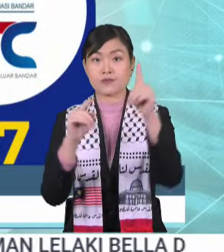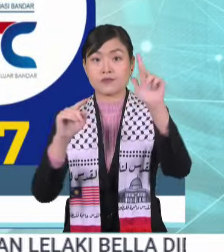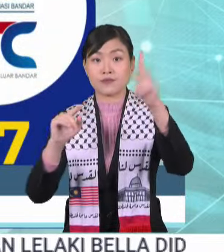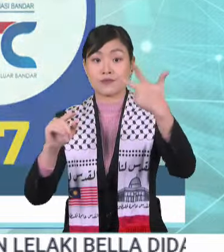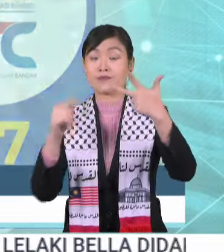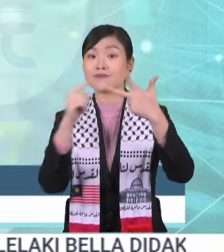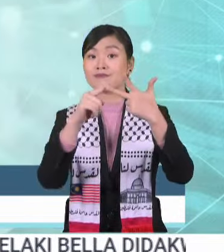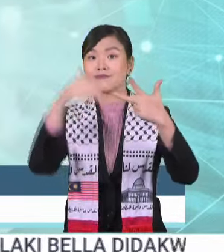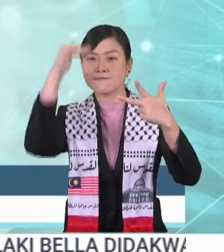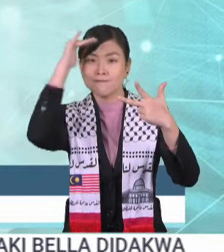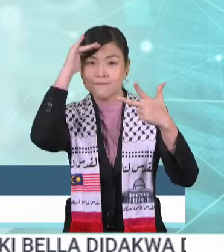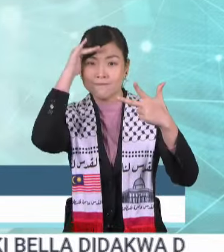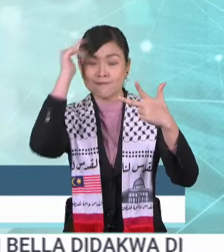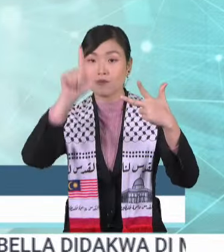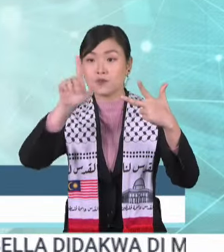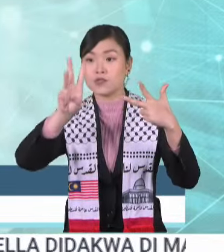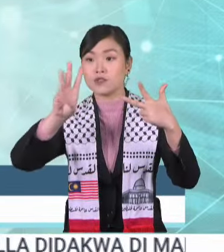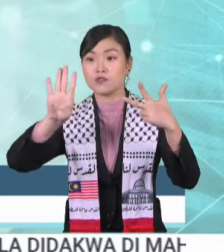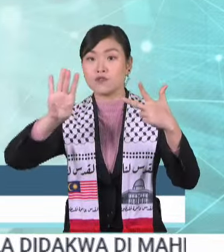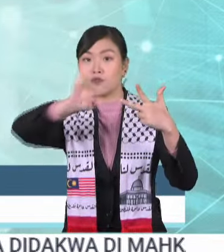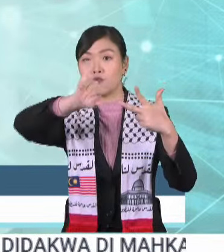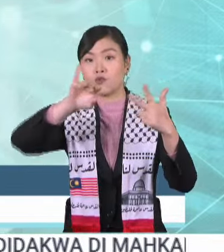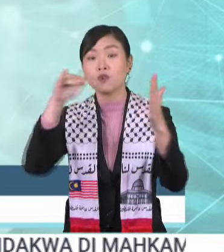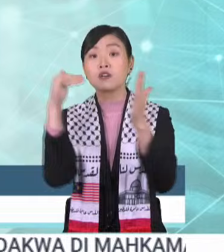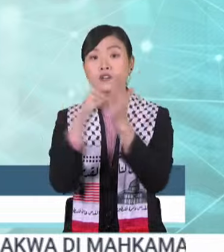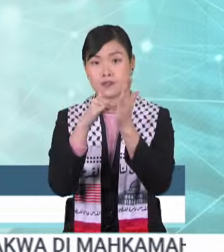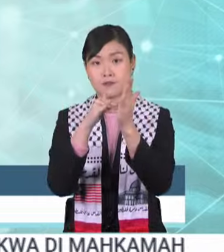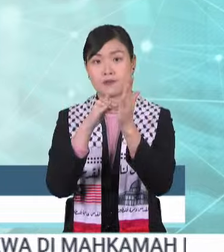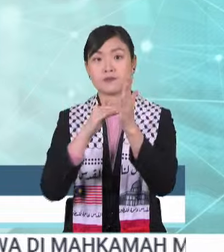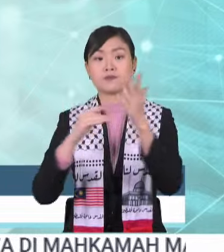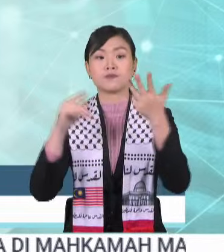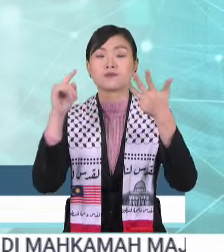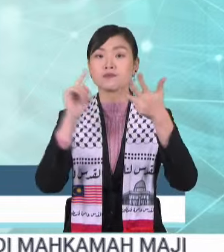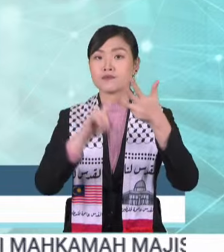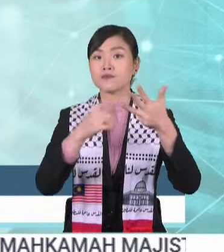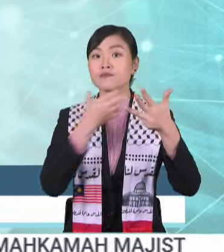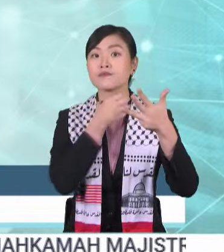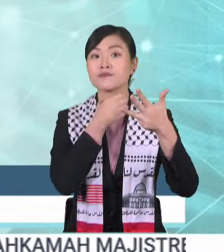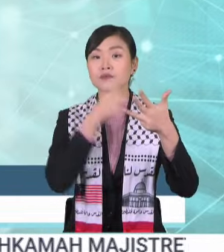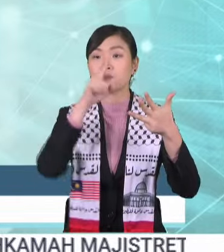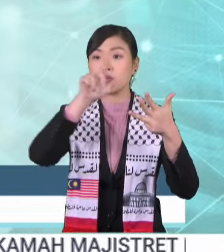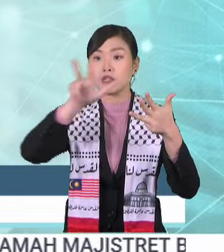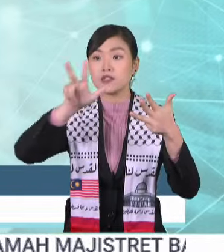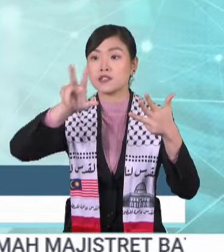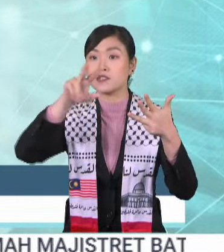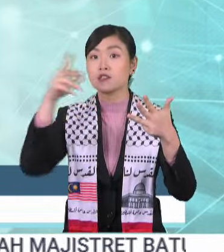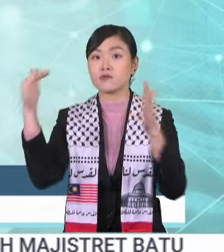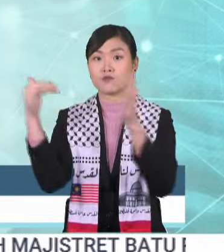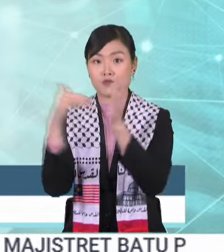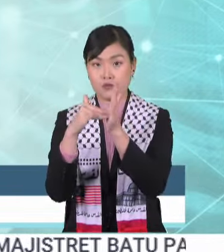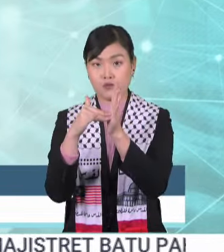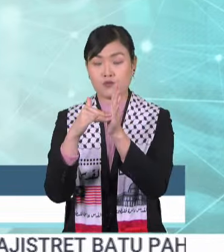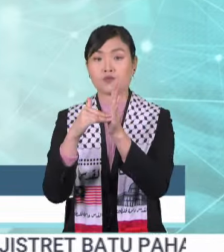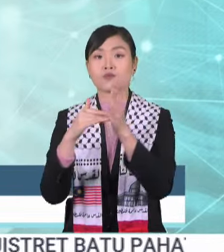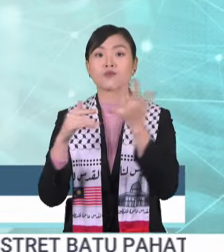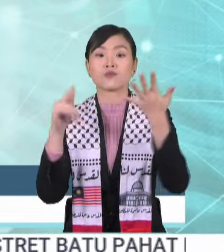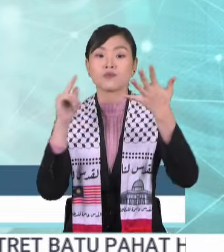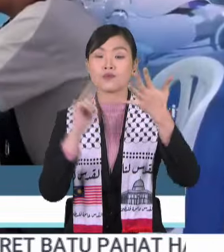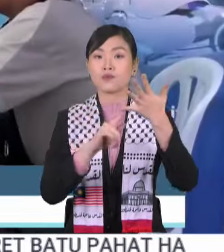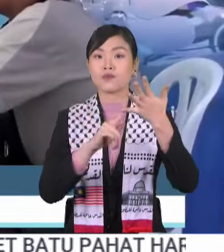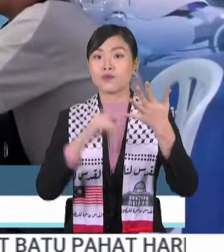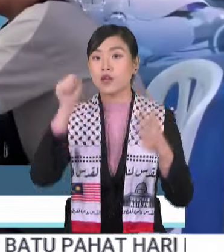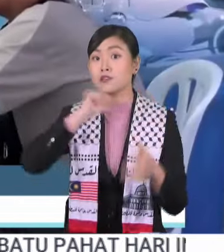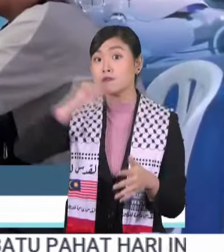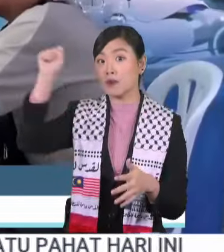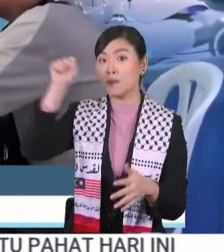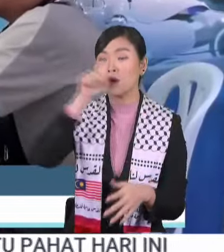201,399 Johor 164,235 perak 133,369 dan